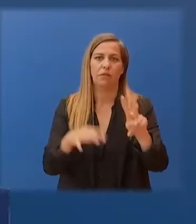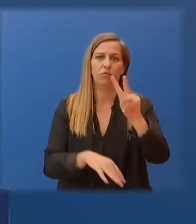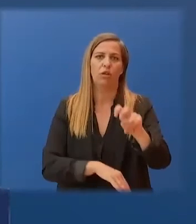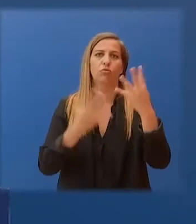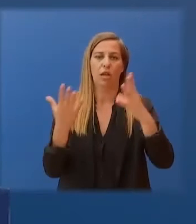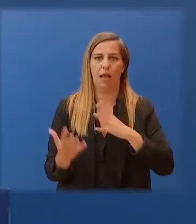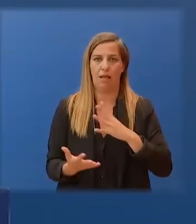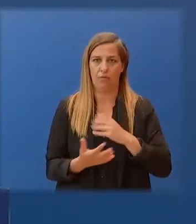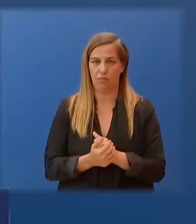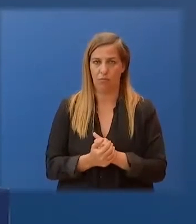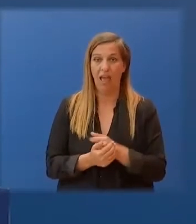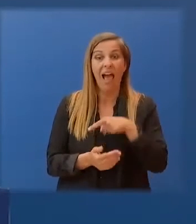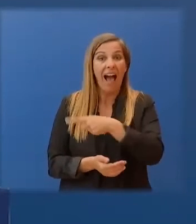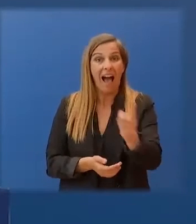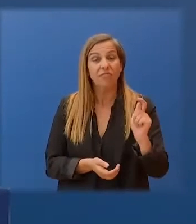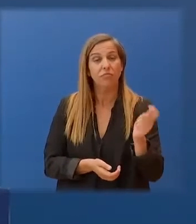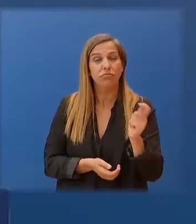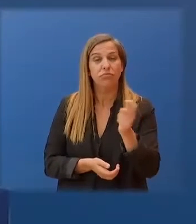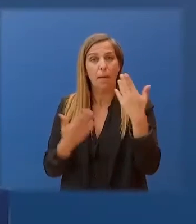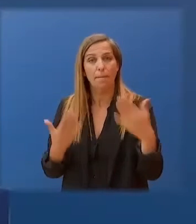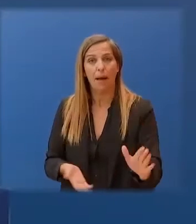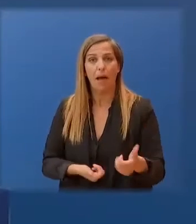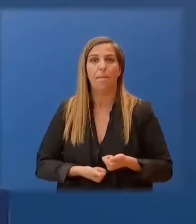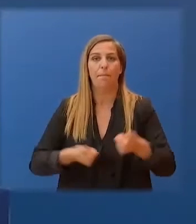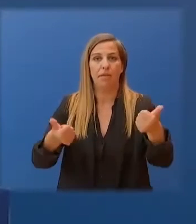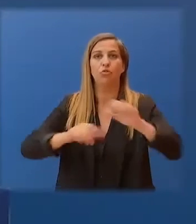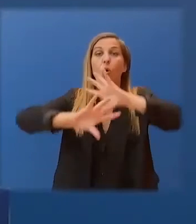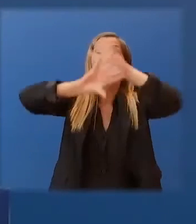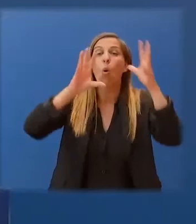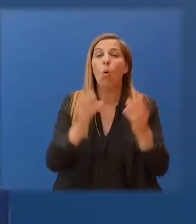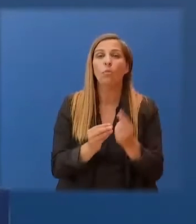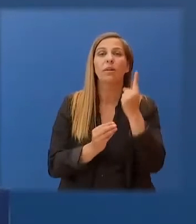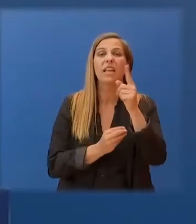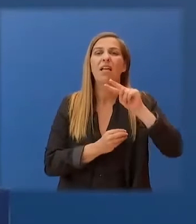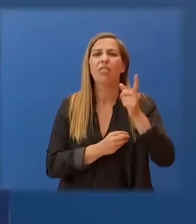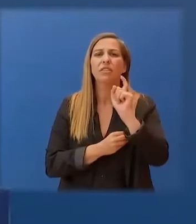89.729, στους οποίους έχει καταβληθεί χρηματοδοτική ενίσχυση συνολικού ύψους